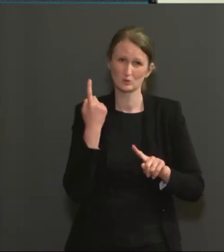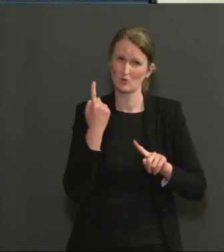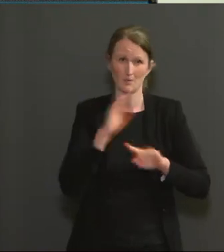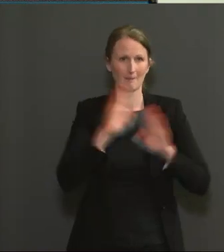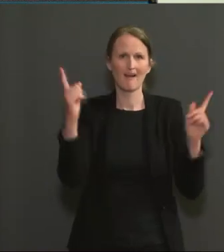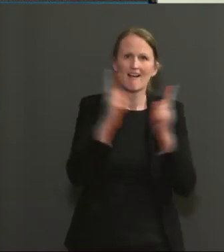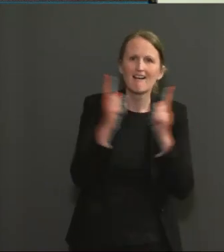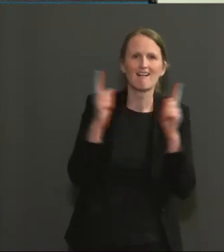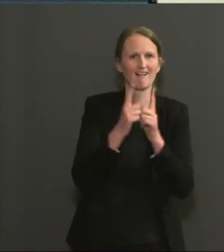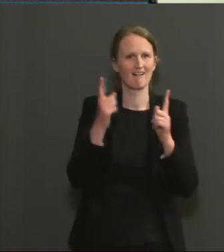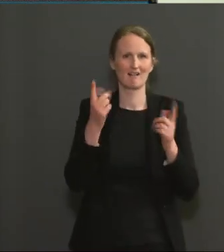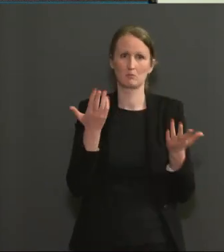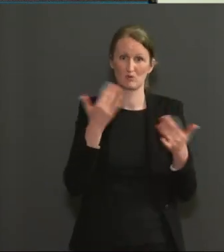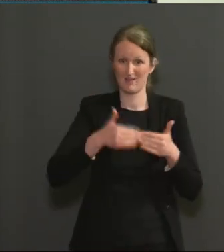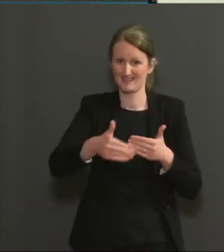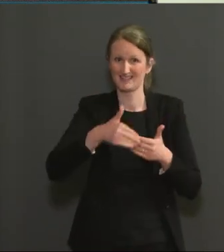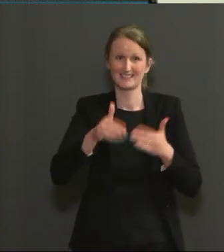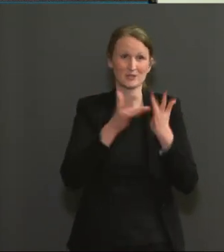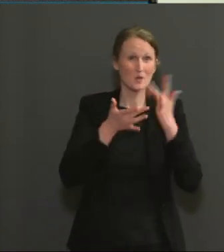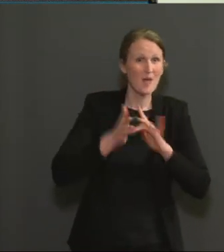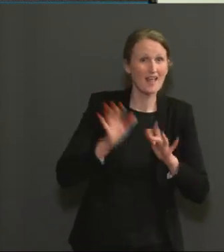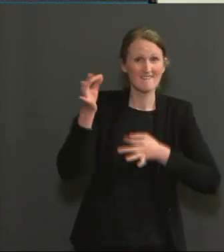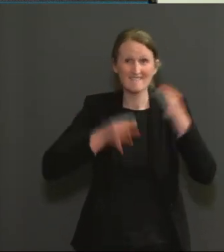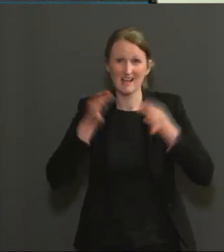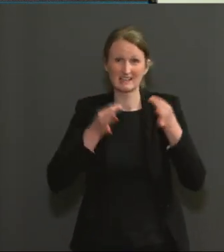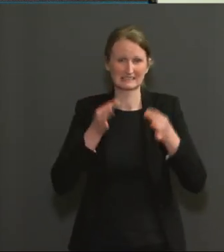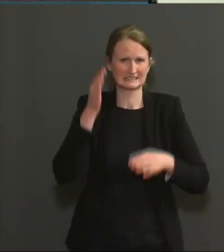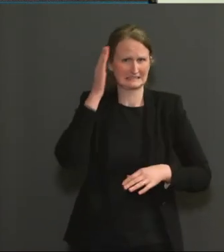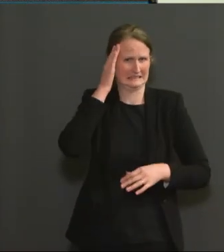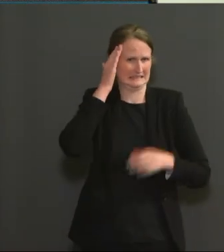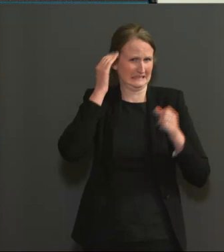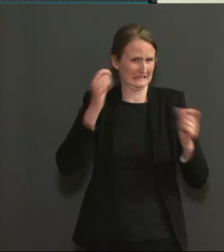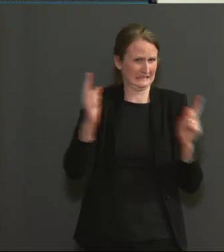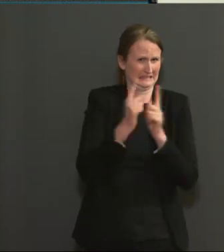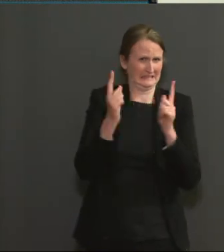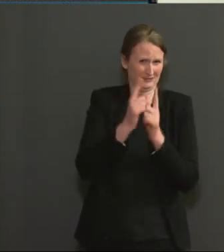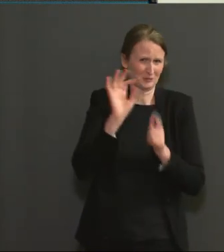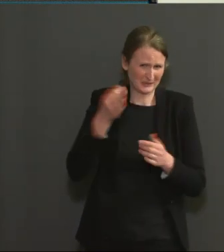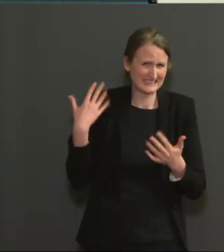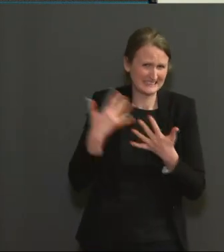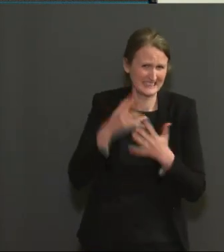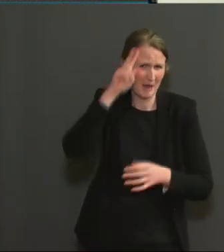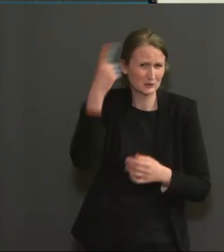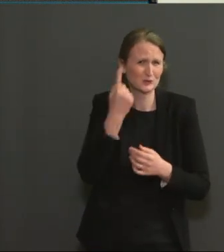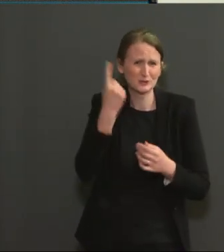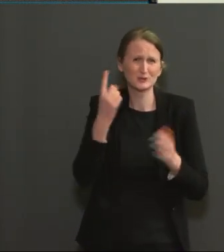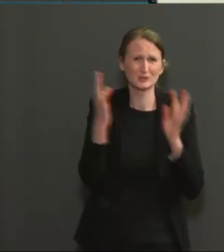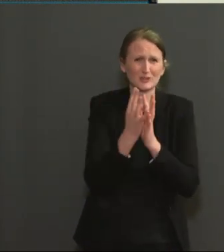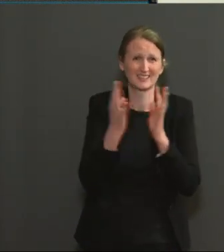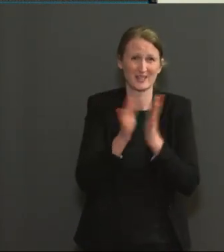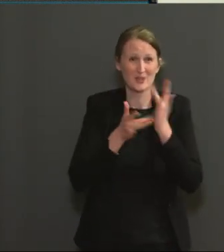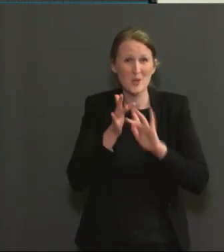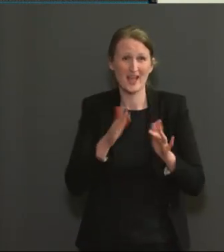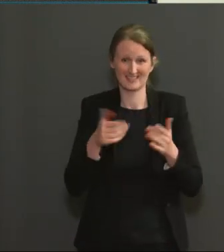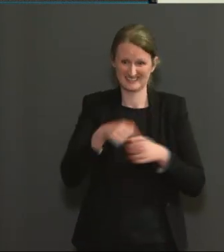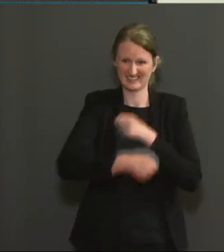c'est un des moments privilégiés où ces générations d'habitude sont proches l'une de l'autre il faudra particulièrement faire attention cette année-ci à ce qu'il n'y ait pas un